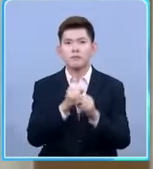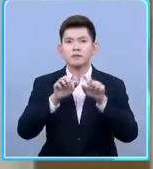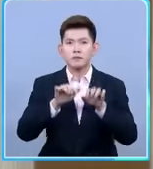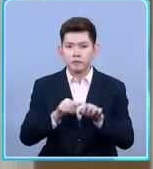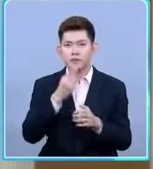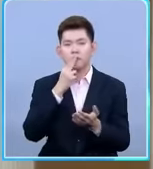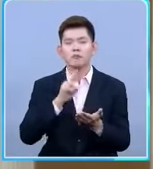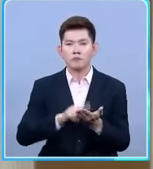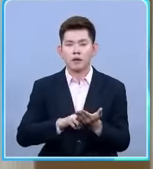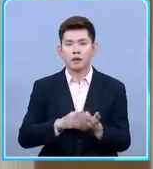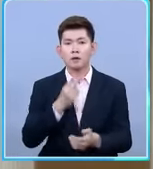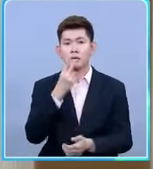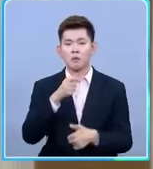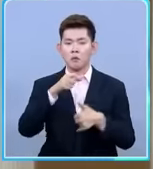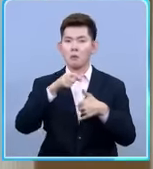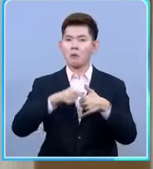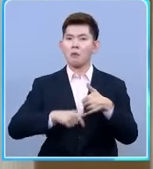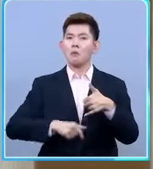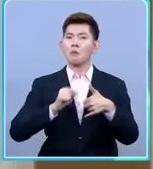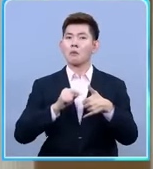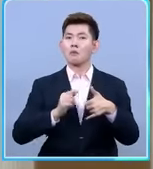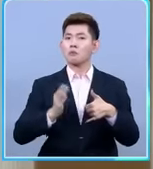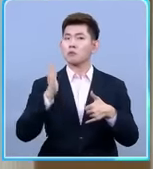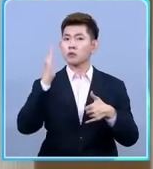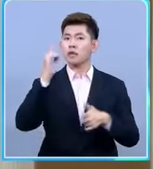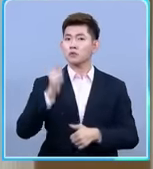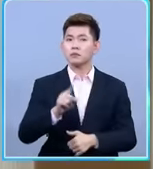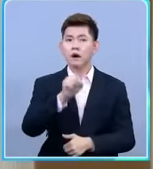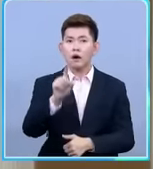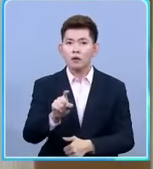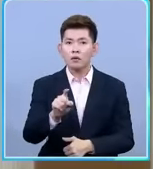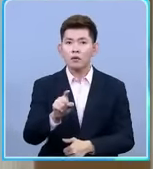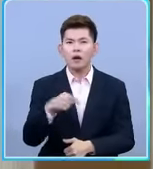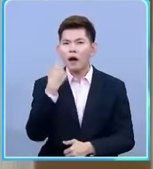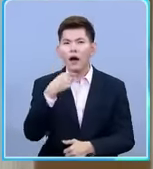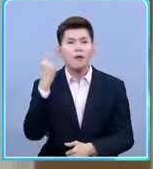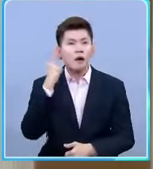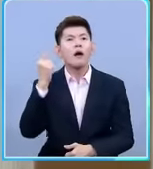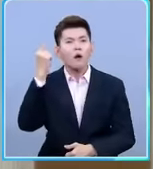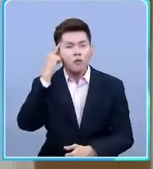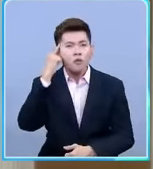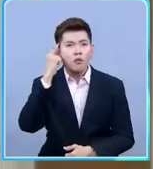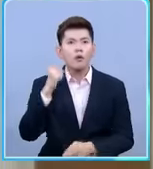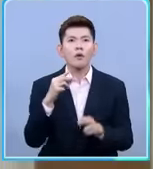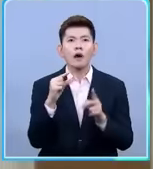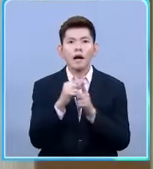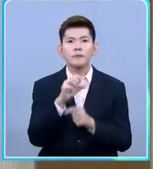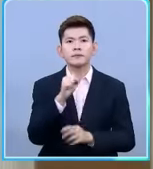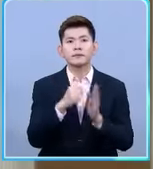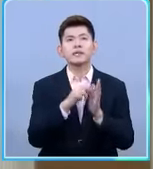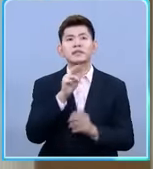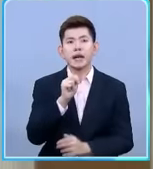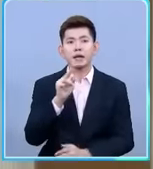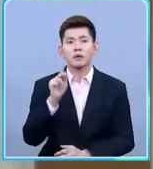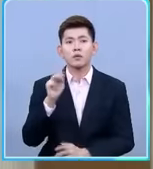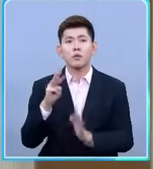ดูซิว่าบีและบุรุษเนี่ยเป็นลูกผู้ชายไหมใครก็รู้ฟังมาไอ้สันเป็นใครเนี่ยในใจทุกคน